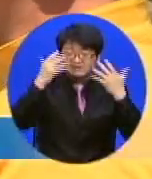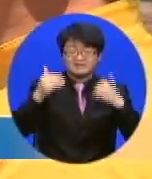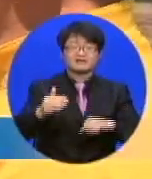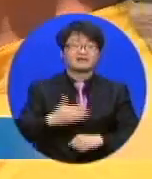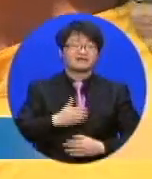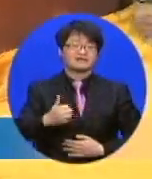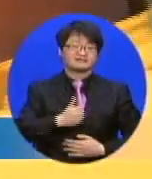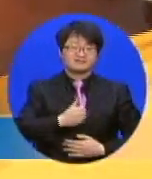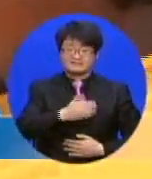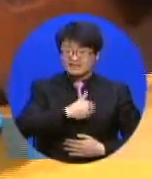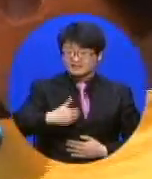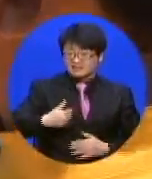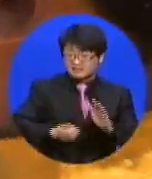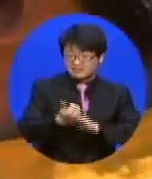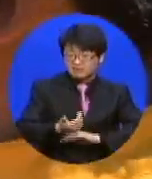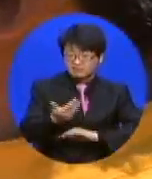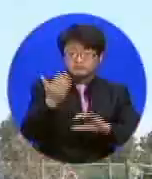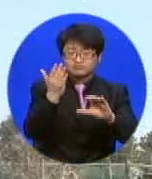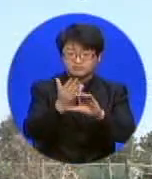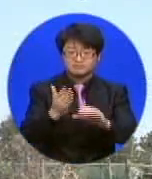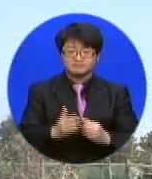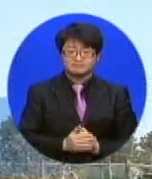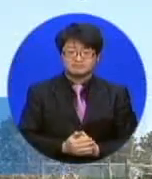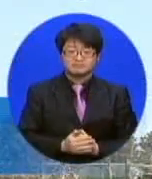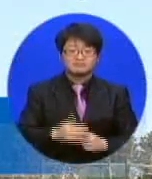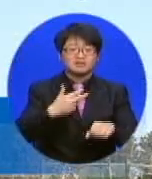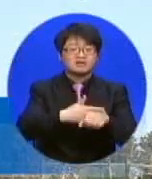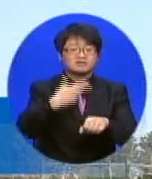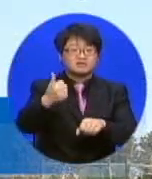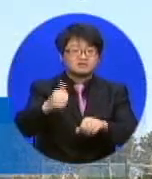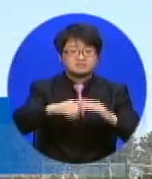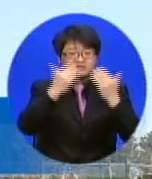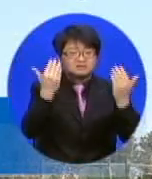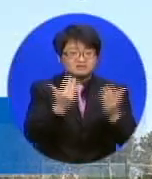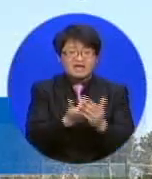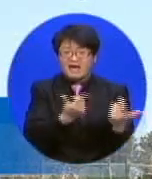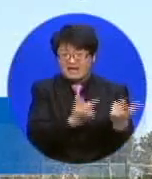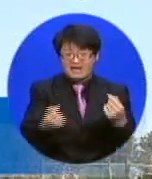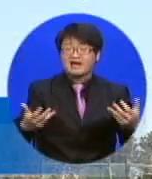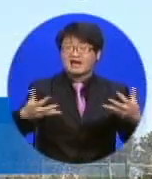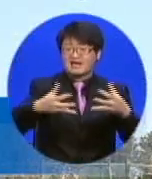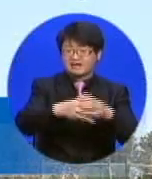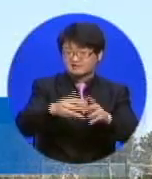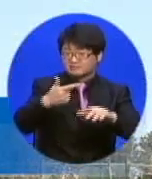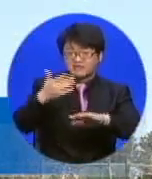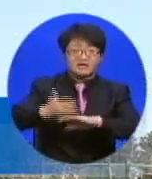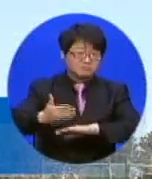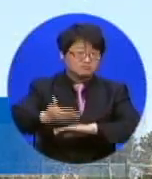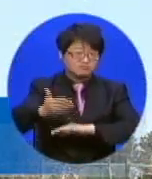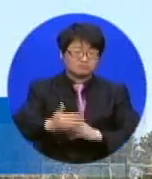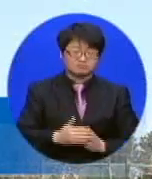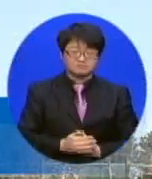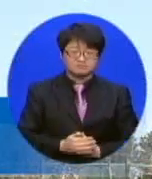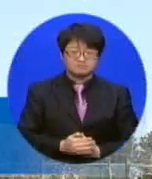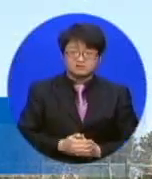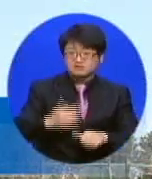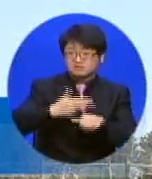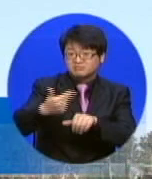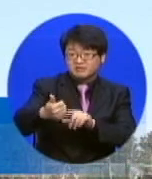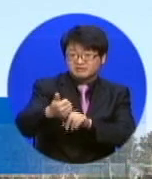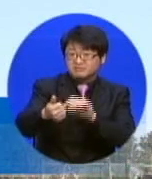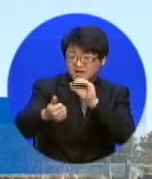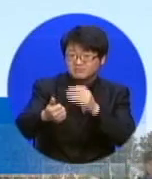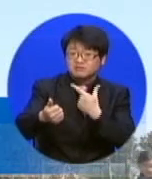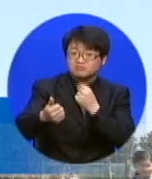자신감과 희망을 가르치고 있습니다. 선생님들은 다 혼합해서 다 감사하시죠. 그래, 선생님한테 해줄 말